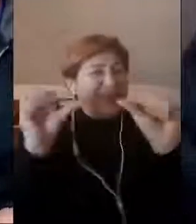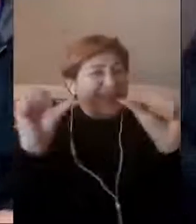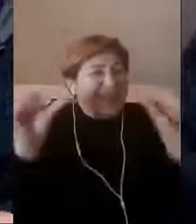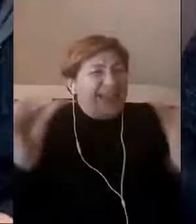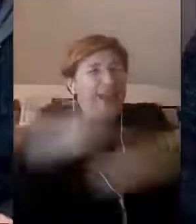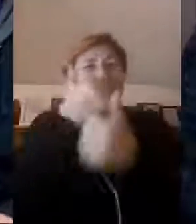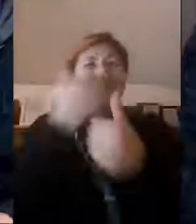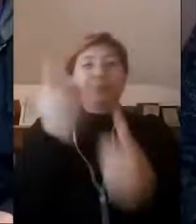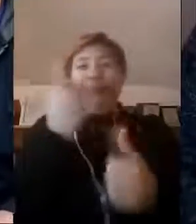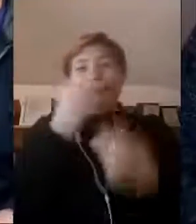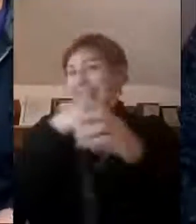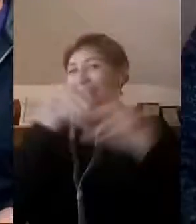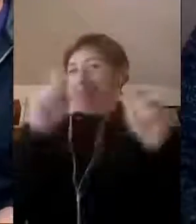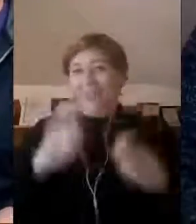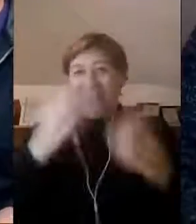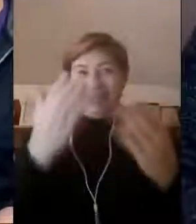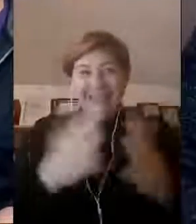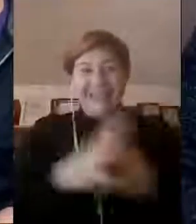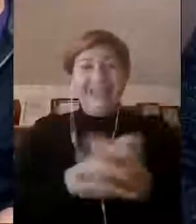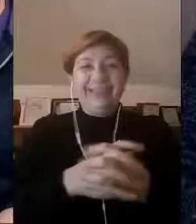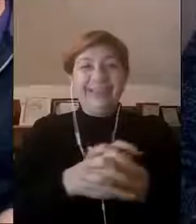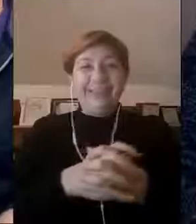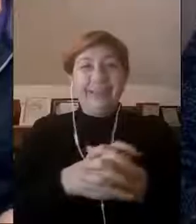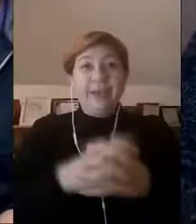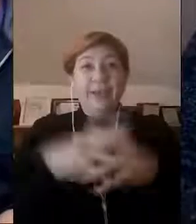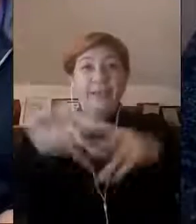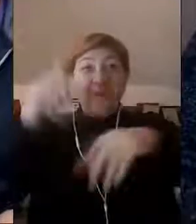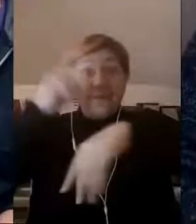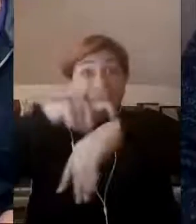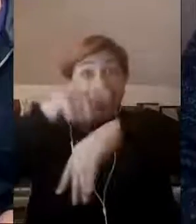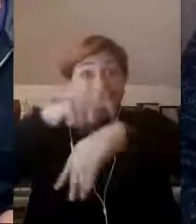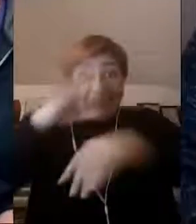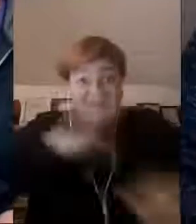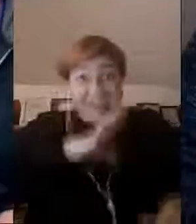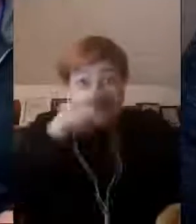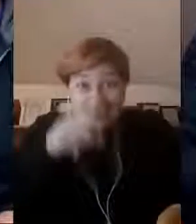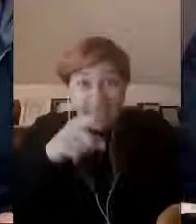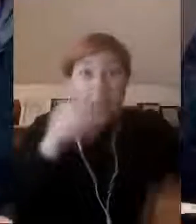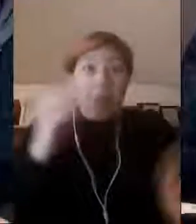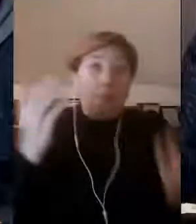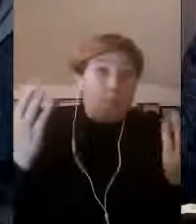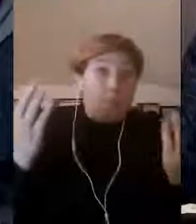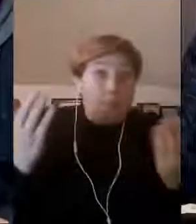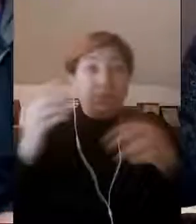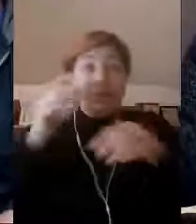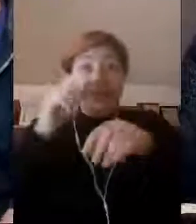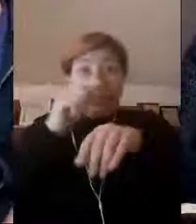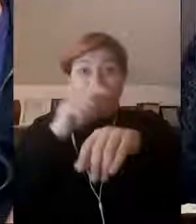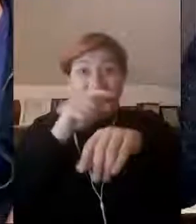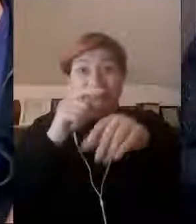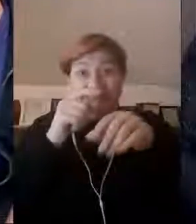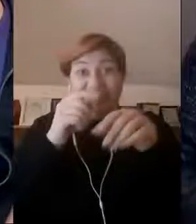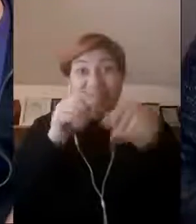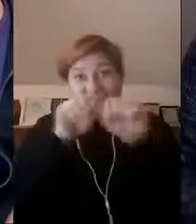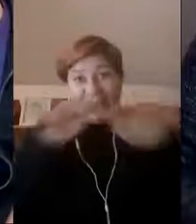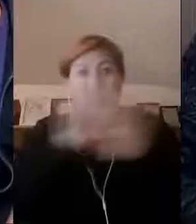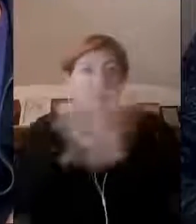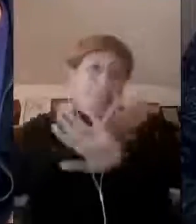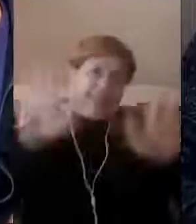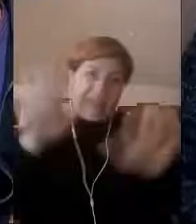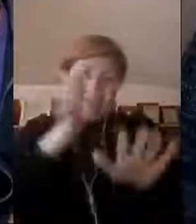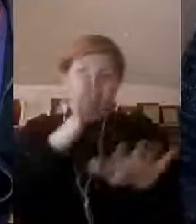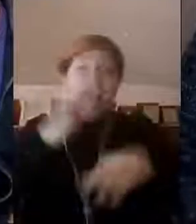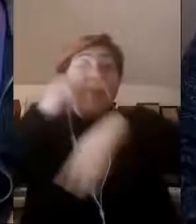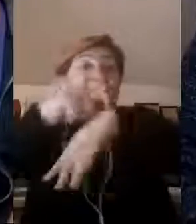yaptın şu an bizim için. Vaktin varsa, bilmiyorum ne durumdasın, yayındaydın Yayından ama çıktın. yayındaydın.